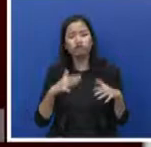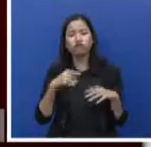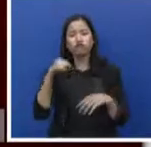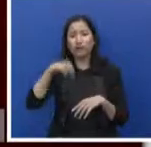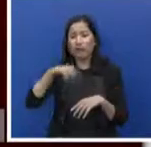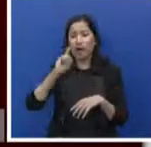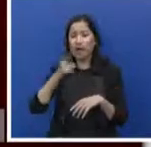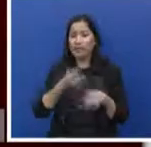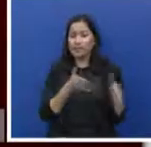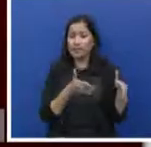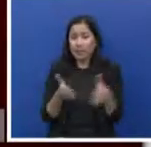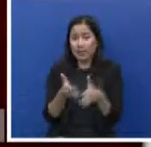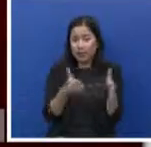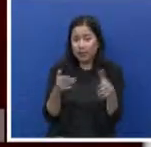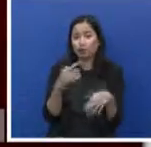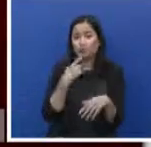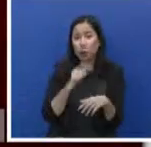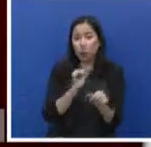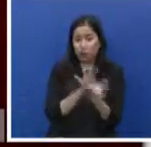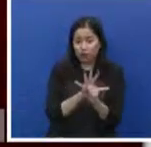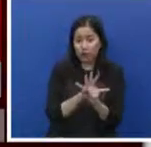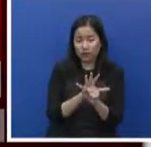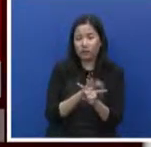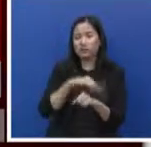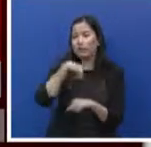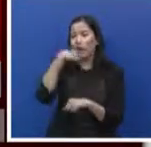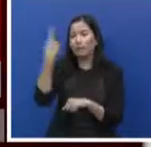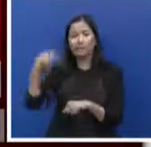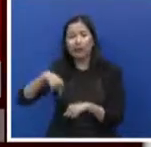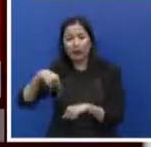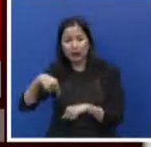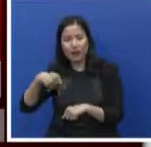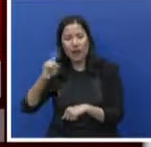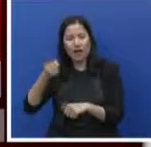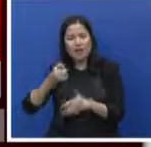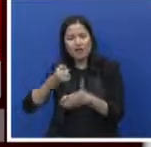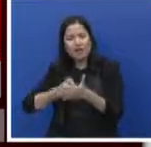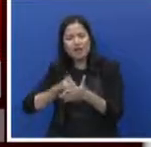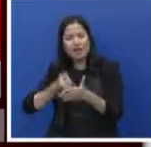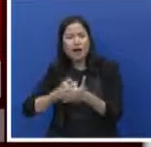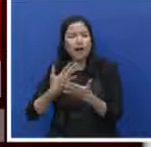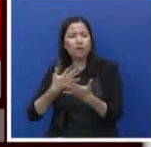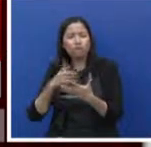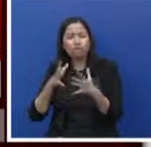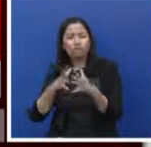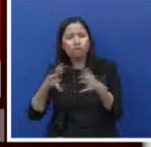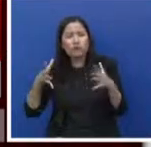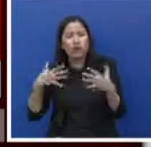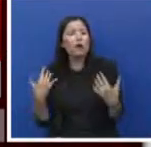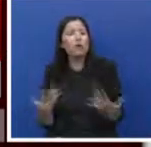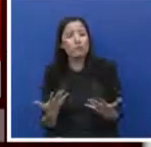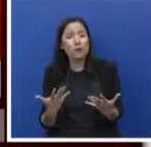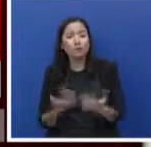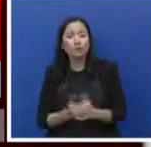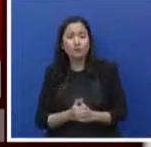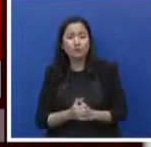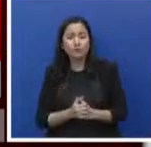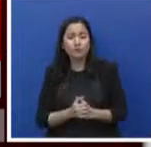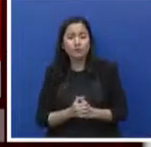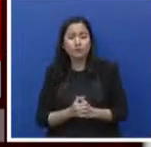dari strategi untuk menanggulangi COVID-19 ini sampai dengan detik ini, Pak, apa tantangan yang paling besar dihadapi oleh Kemenkes,